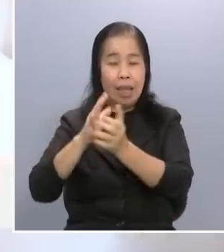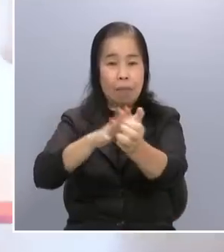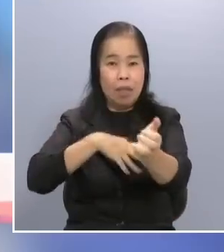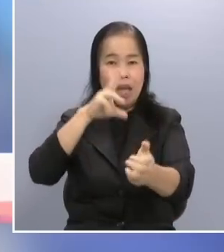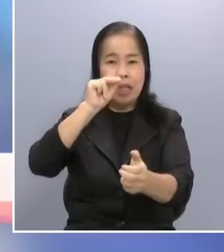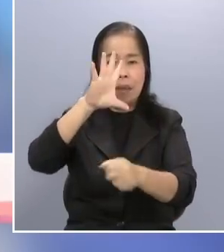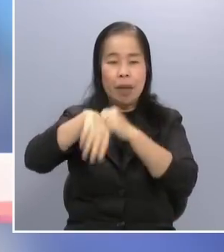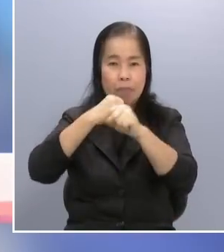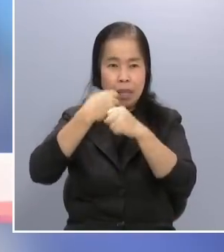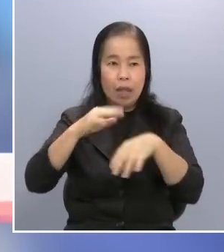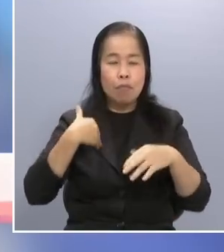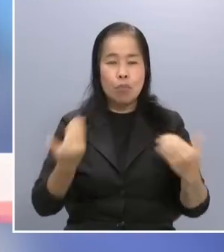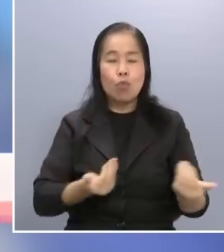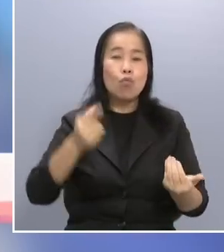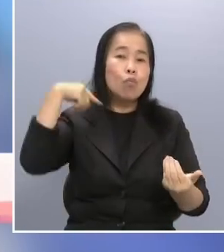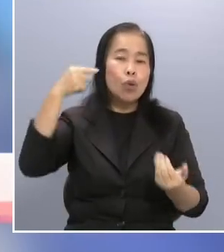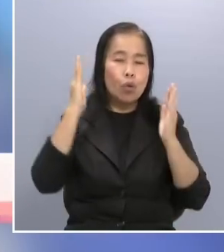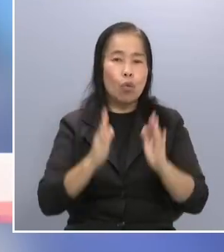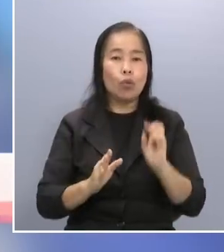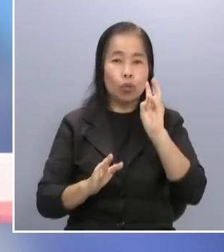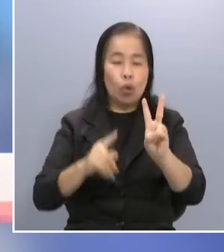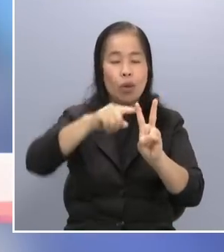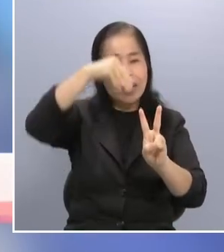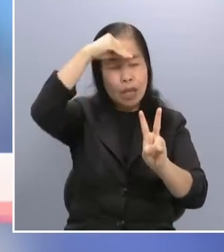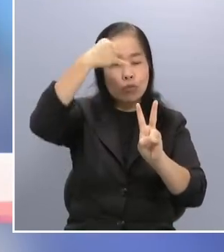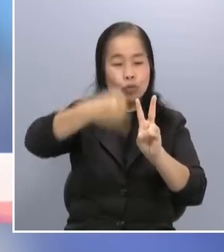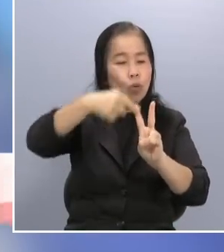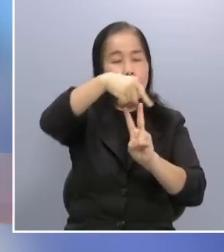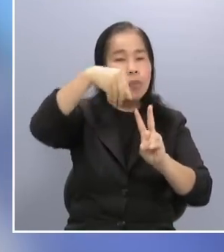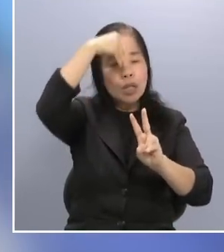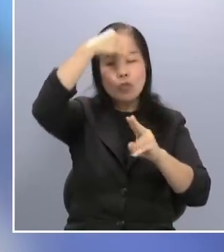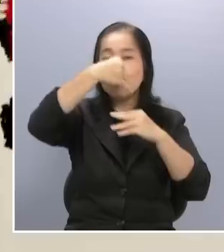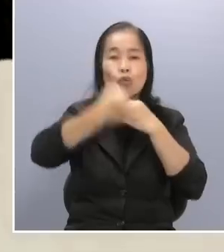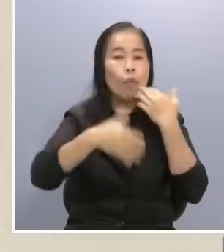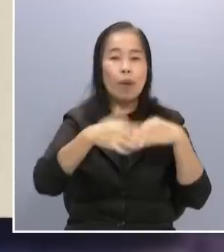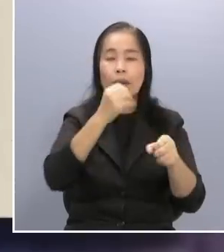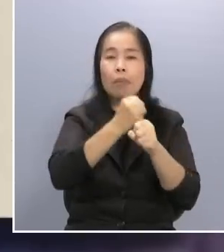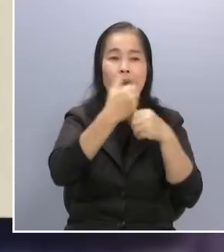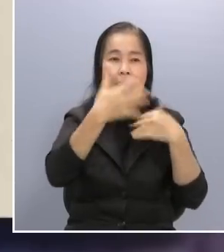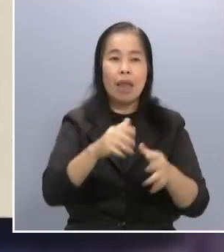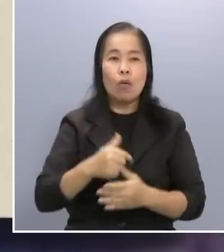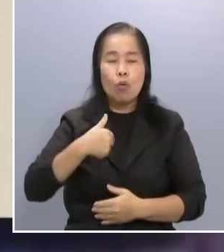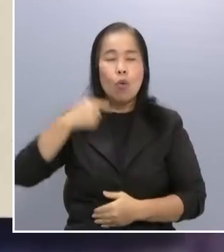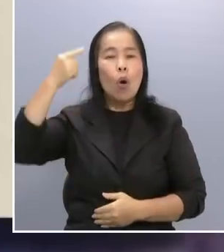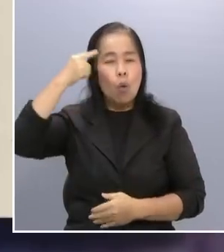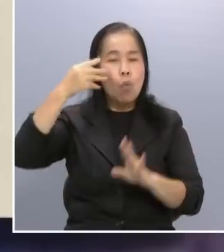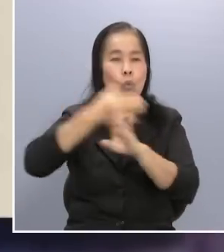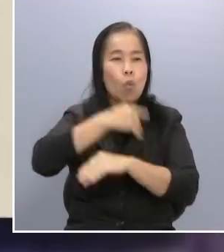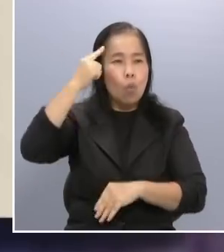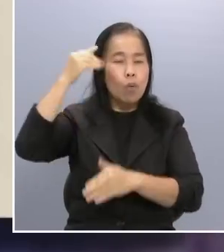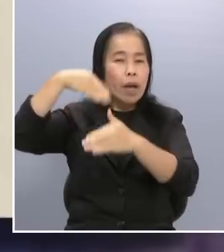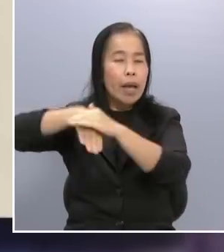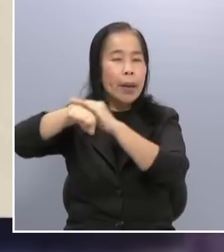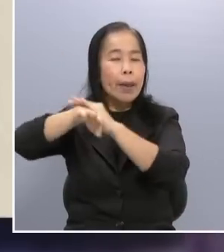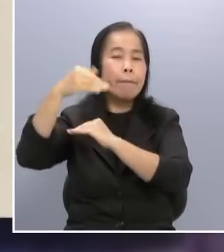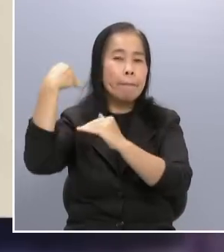35ปีมีลูกสาวด้วยกัน2คนเรียนจบทำงานด้วยกันทั้งคู่ที่ผ่านมารู้มาตลอดว่าสามีนั้นแอบคุยกับ